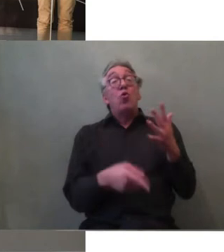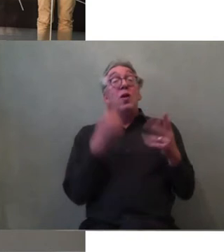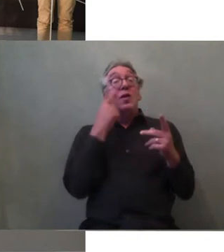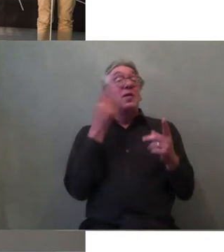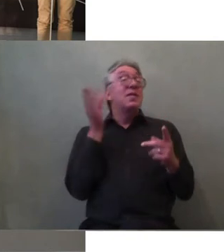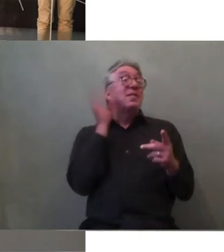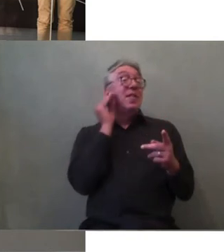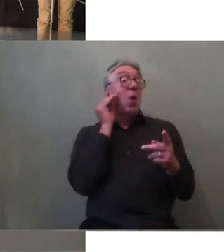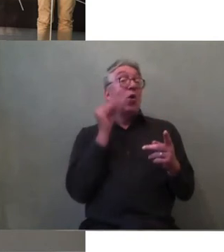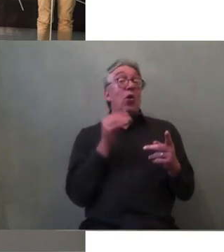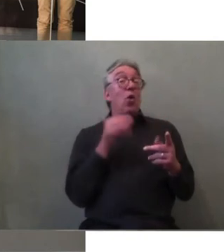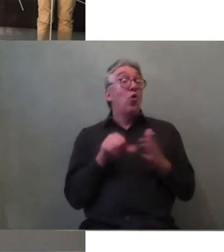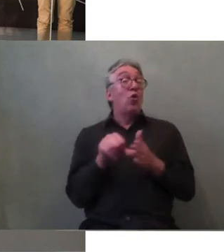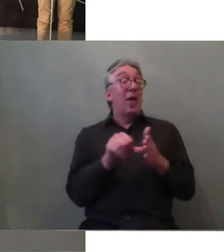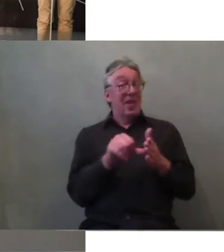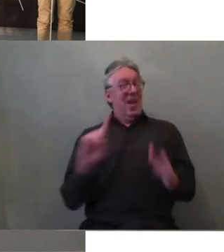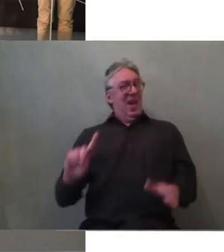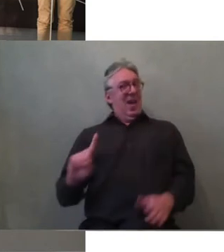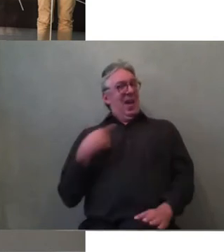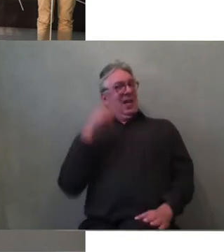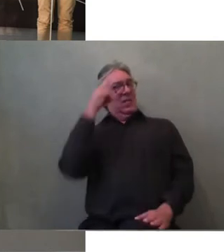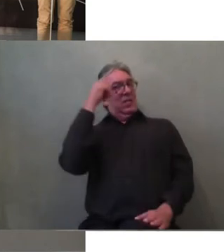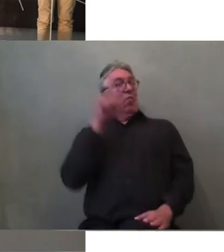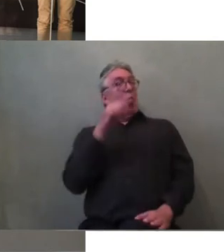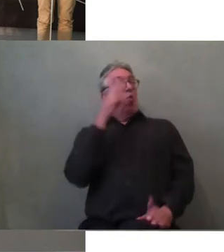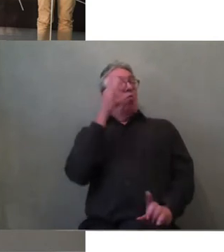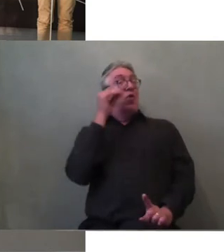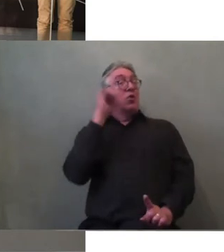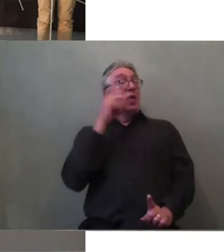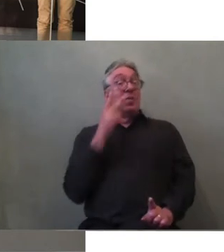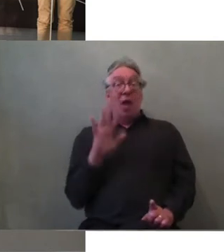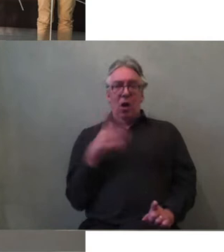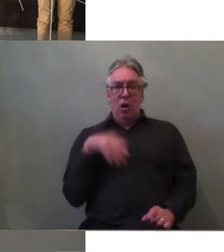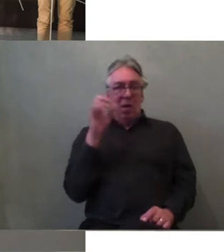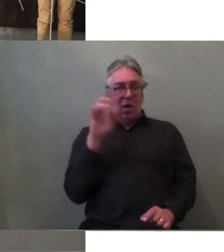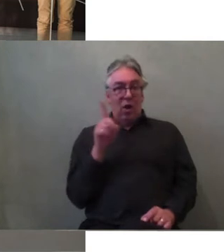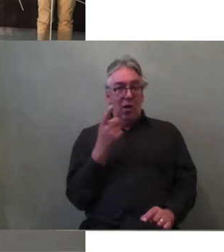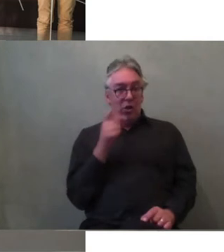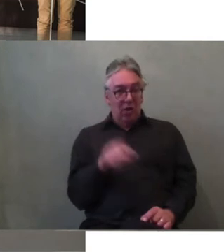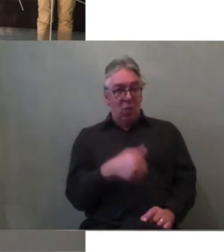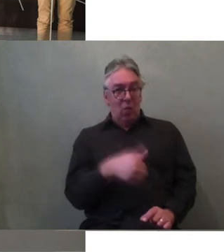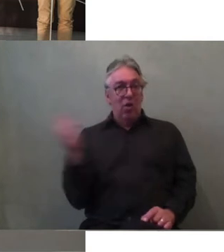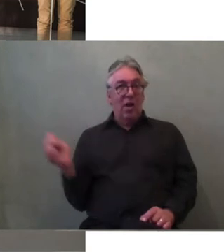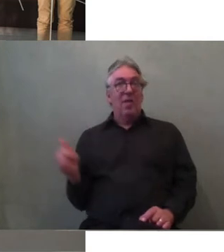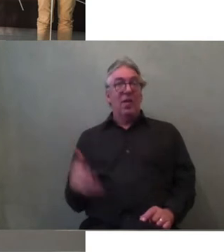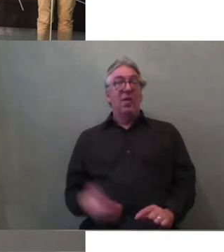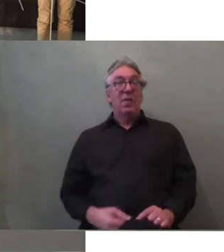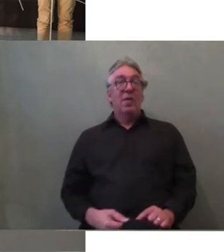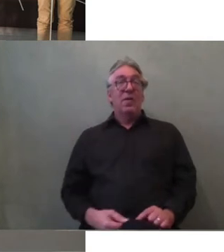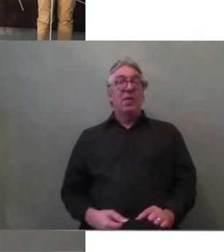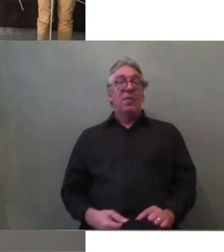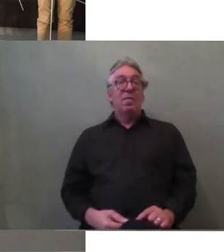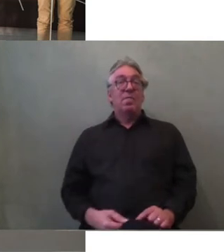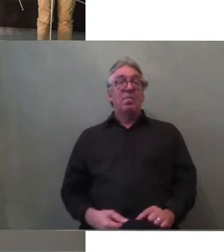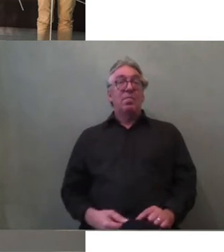slechtzienden hebben opengesteld, merkten we dat dat eigenlijk voor iedereen interessant is. Dit heeft ons dus ook aan het denken